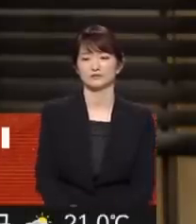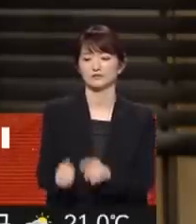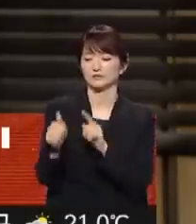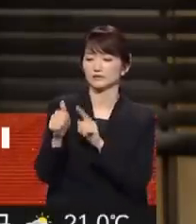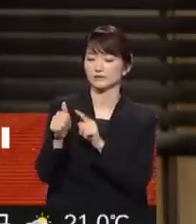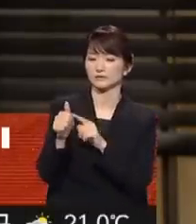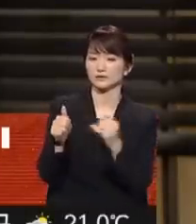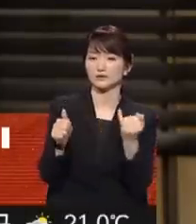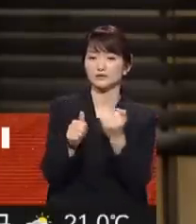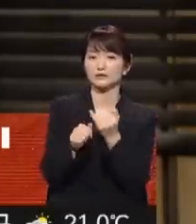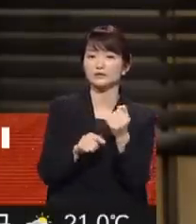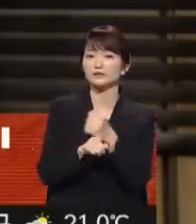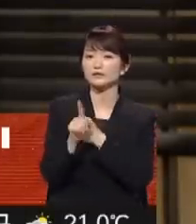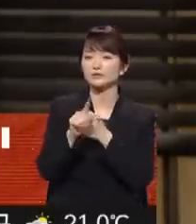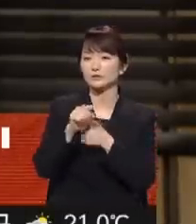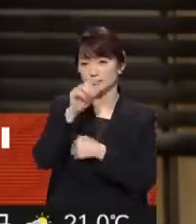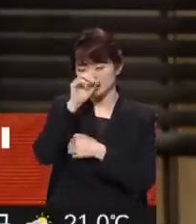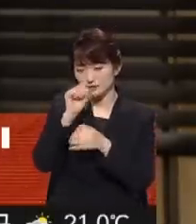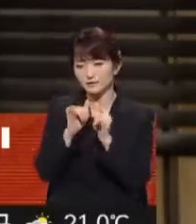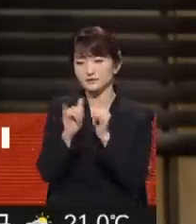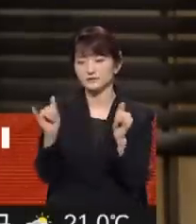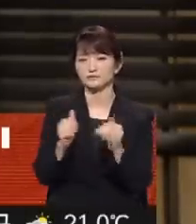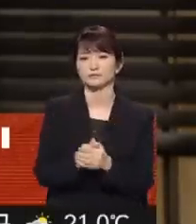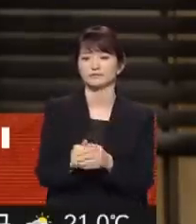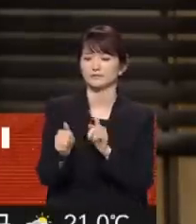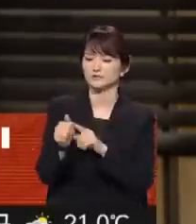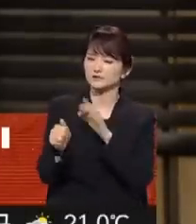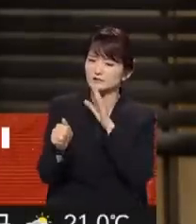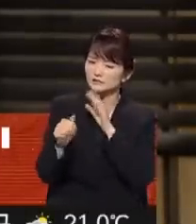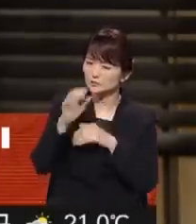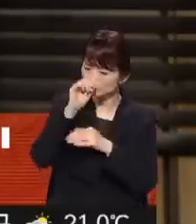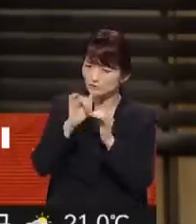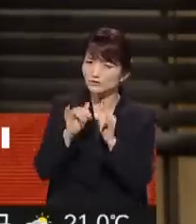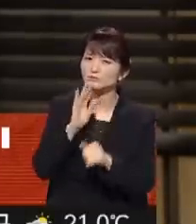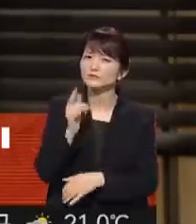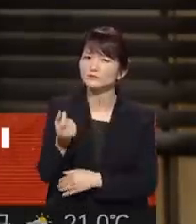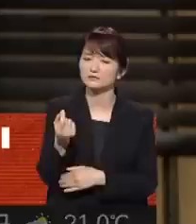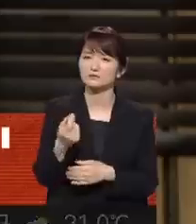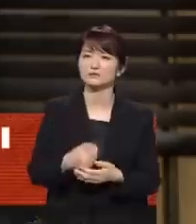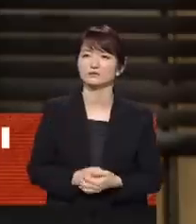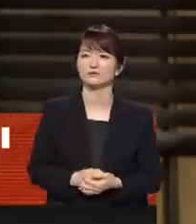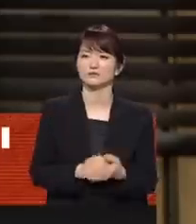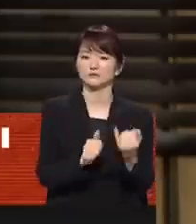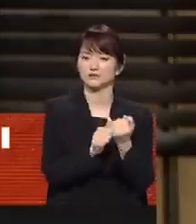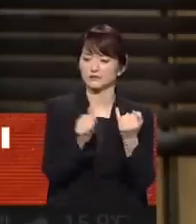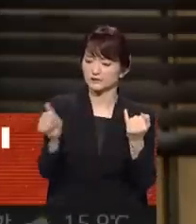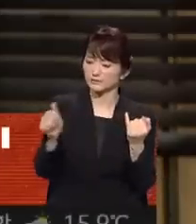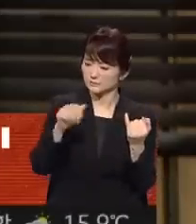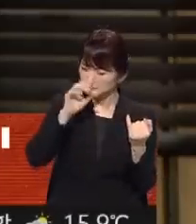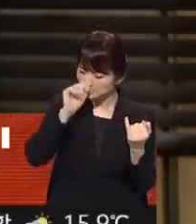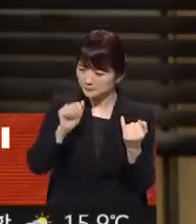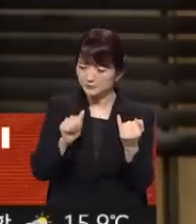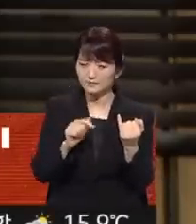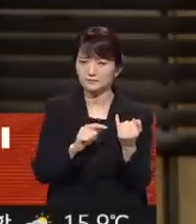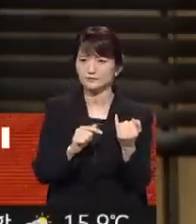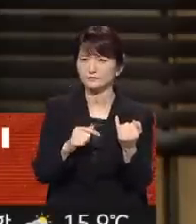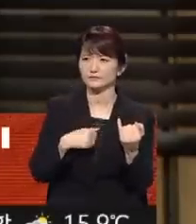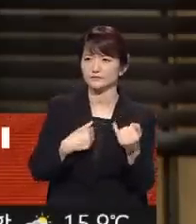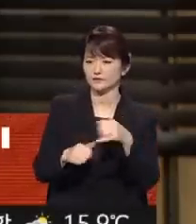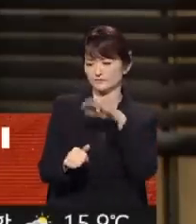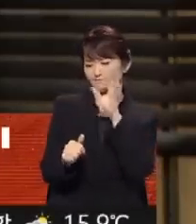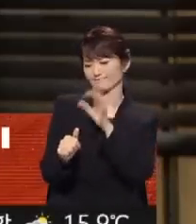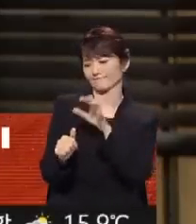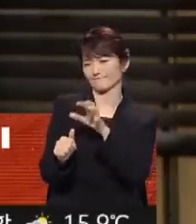실제로 좋은 사람인 건 같아요. 자상하기도 하고. 그래서 이 남편은 순수한데 자신은 계속 이렇게 혼을 내는 거